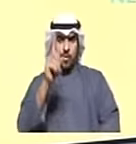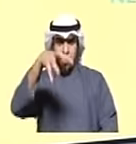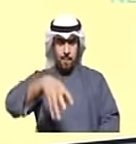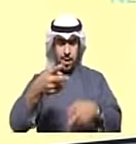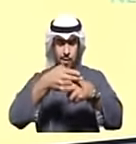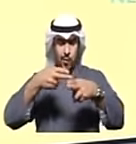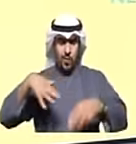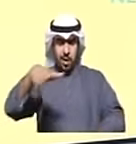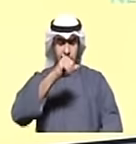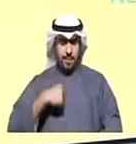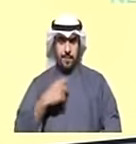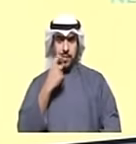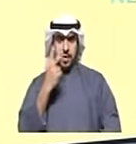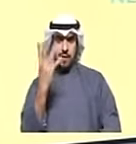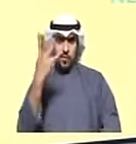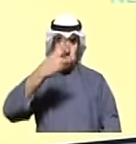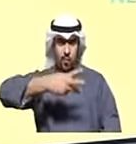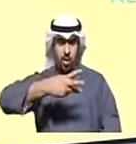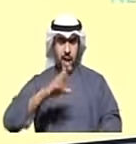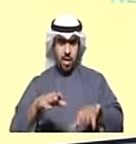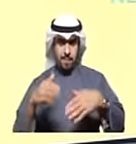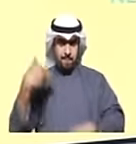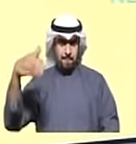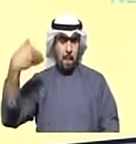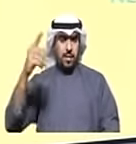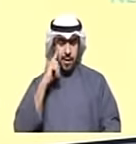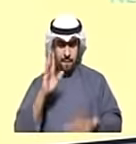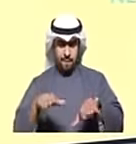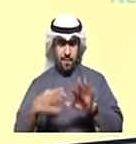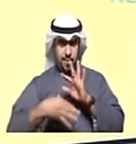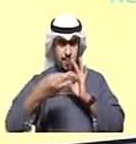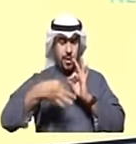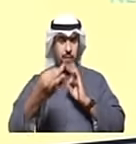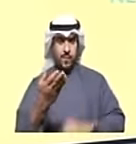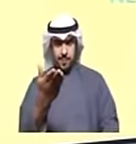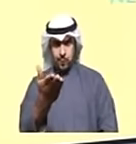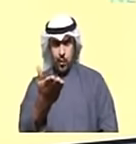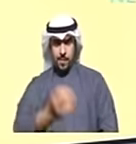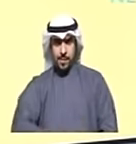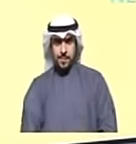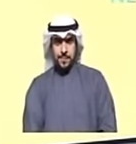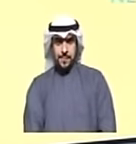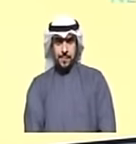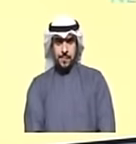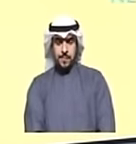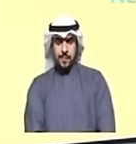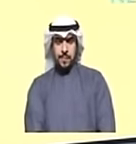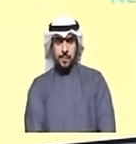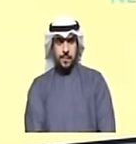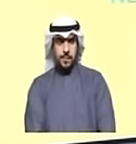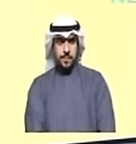الكويت بحلول عام 2035 المزيد من التفاصيل نتابعها في تقرير الزميل